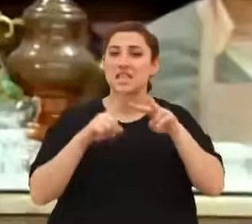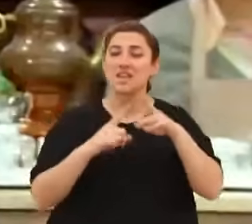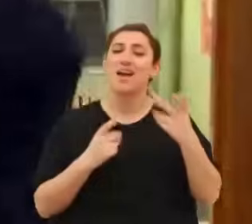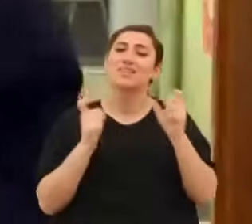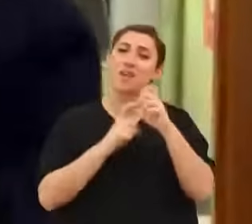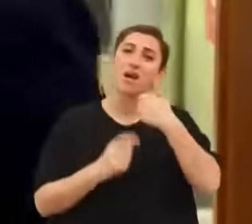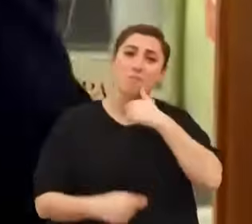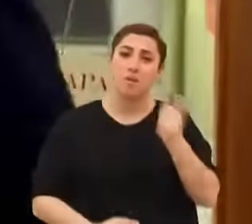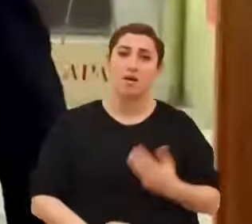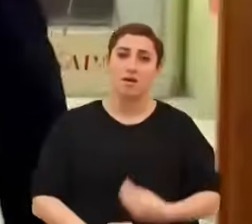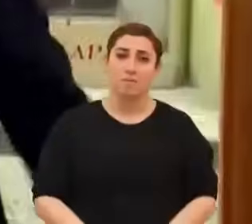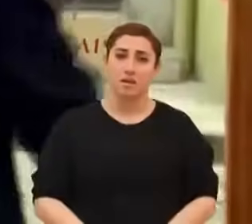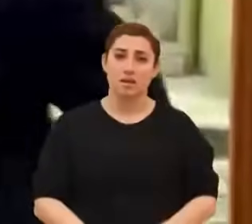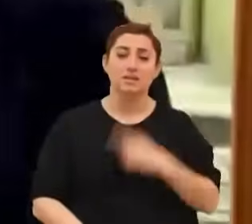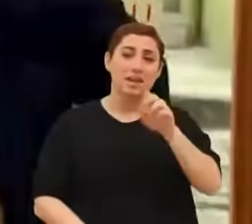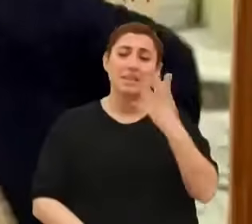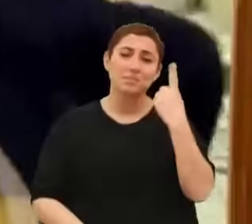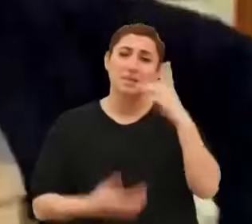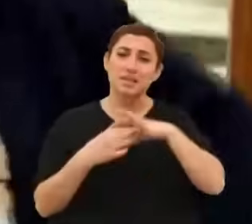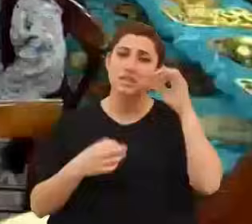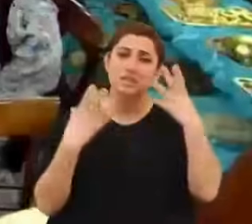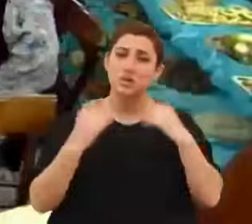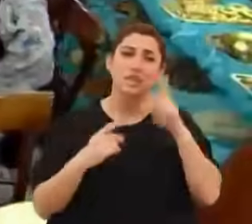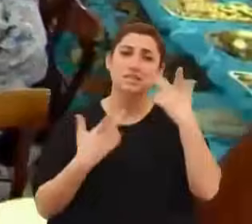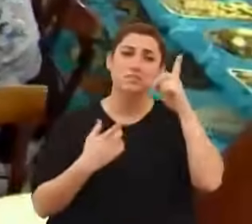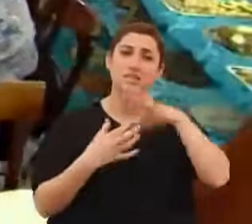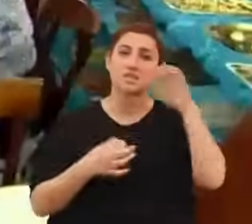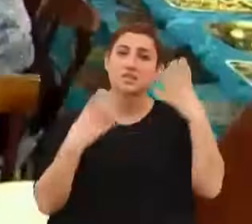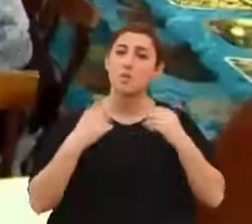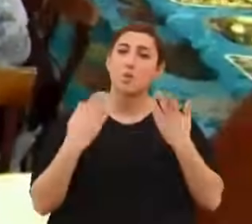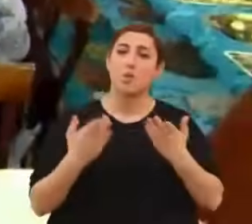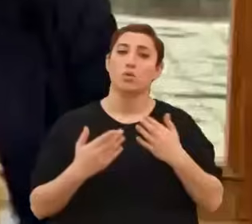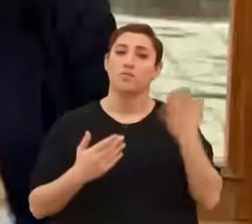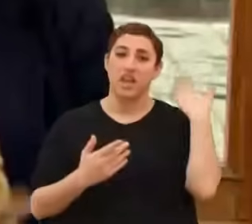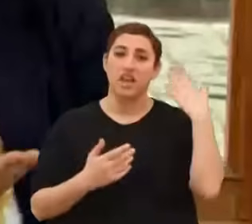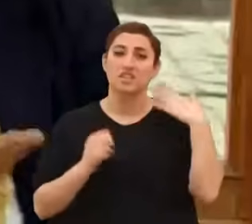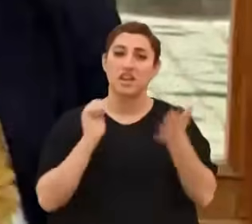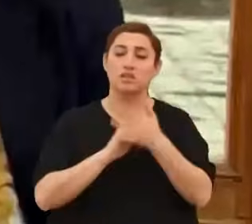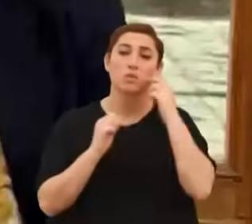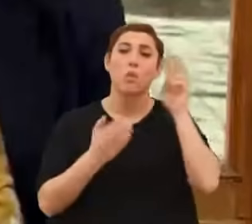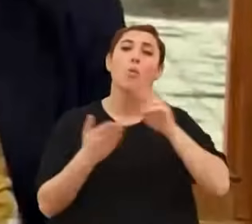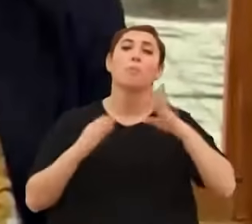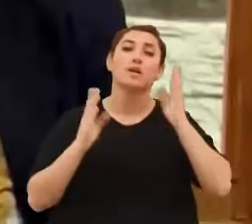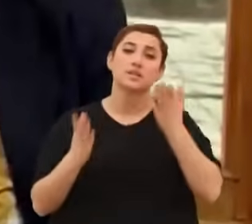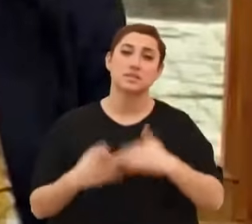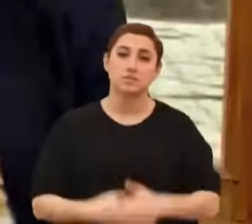Sam abi. Sen nasıl bir insan oldun? Ha? Nasıl bir insan oldun ya? Geçen gazete okumadın mı sen?